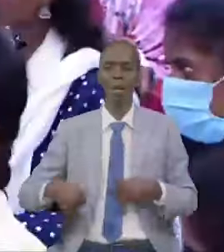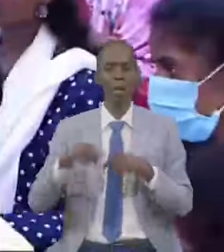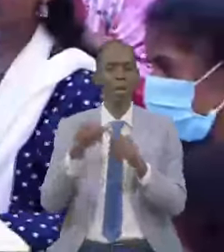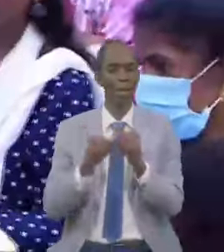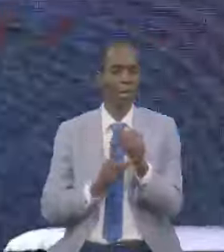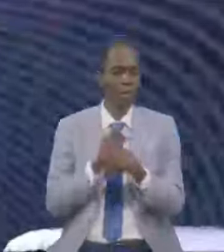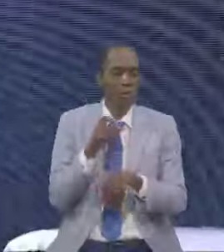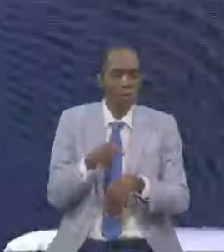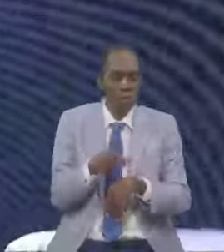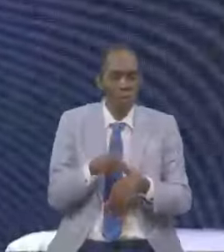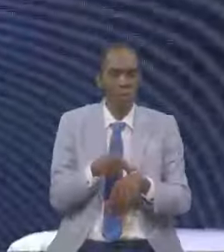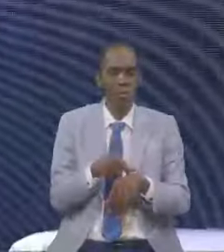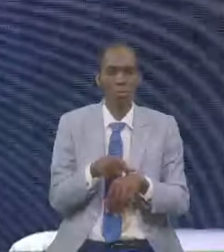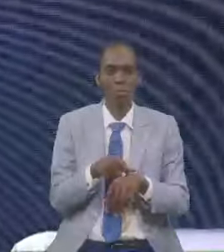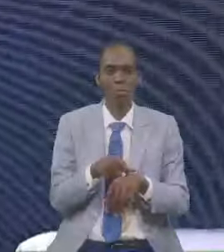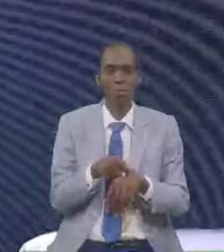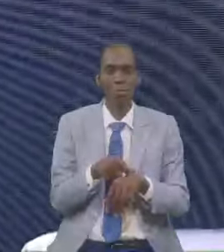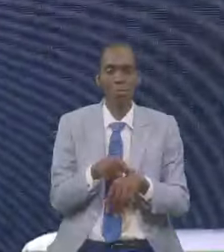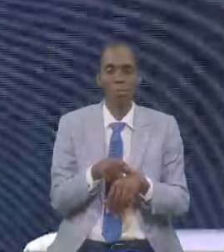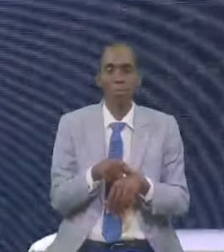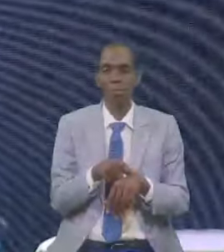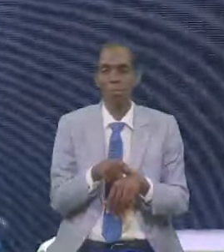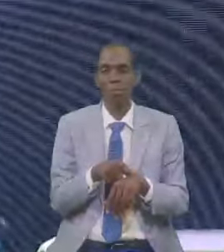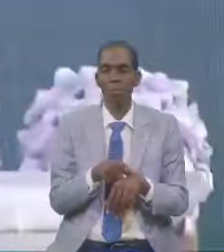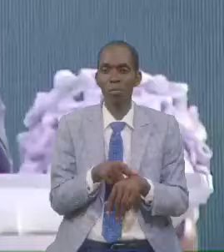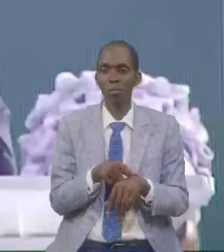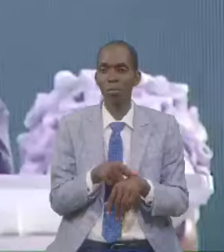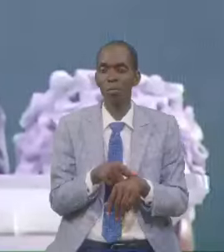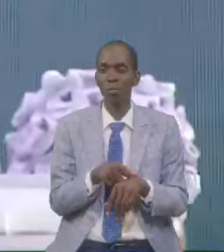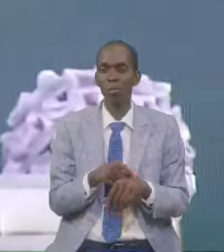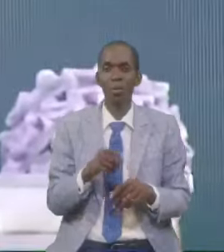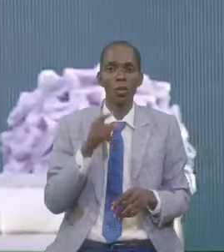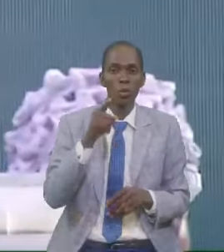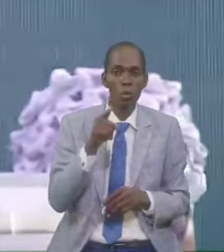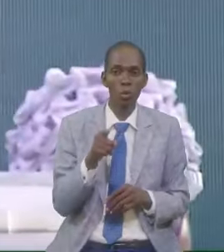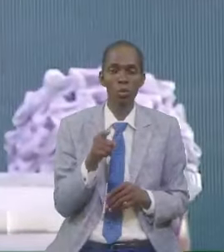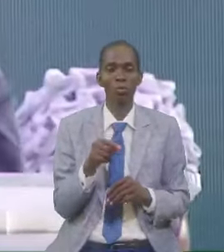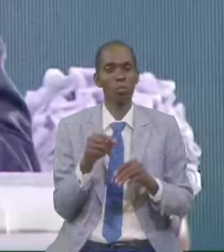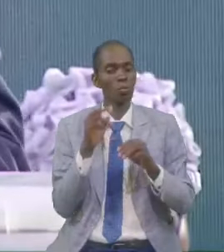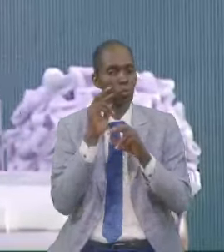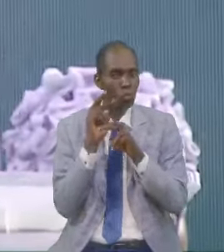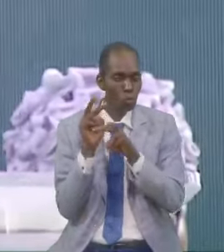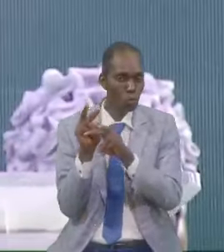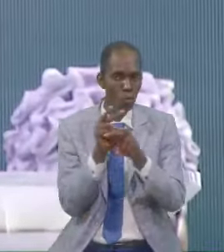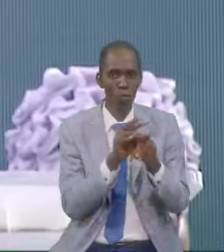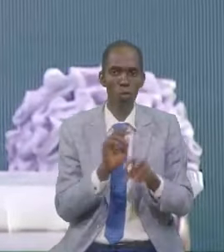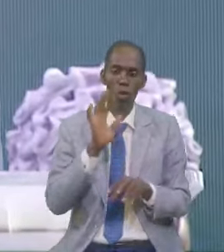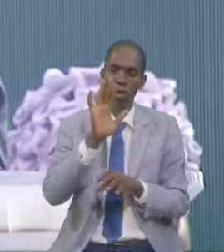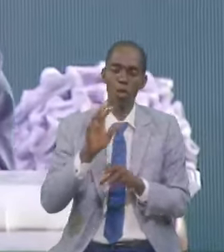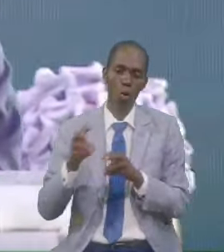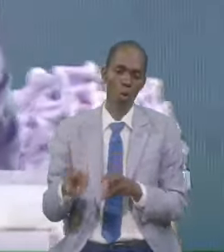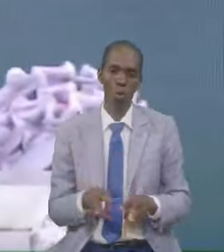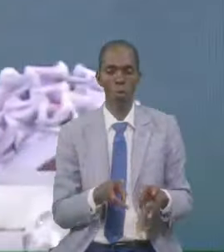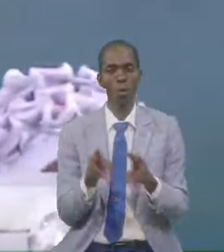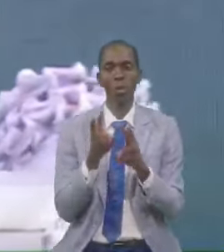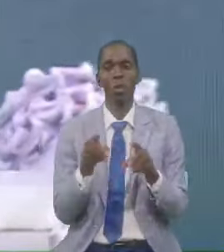ఆలోచనలు ప్రతిసారి ప్రభావితం చేస్తాయి. Words, మీరు ఆ పనులు చూసినప్పుడు మీ యొక్క మార్గాలు మీరు గమనిస్తారు. As you watch your words,